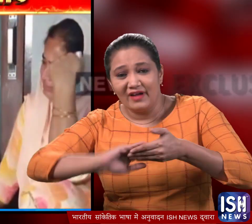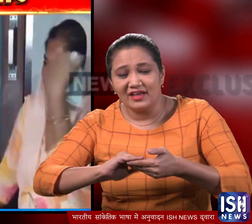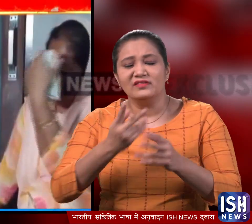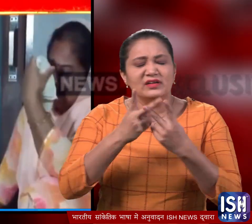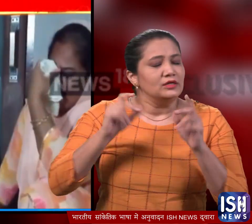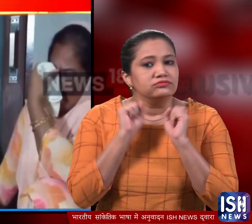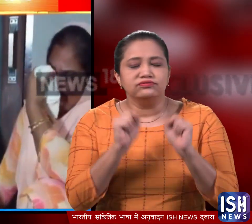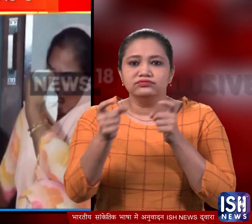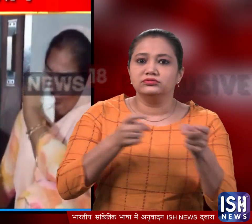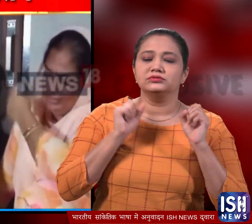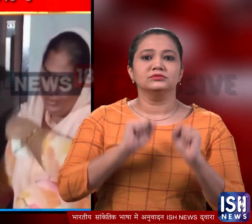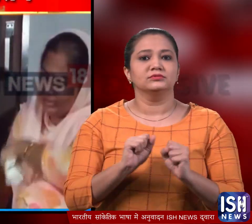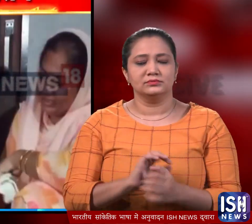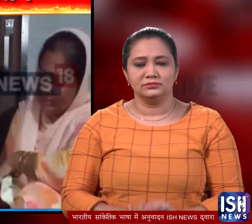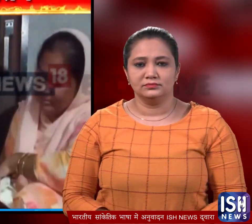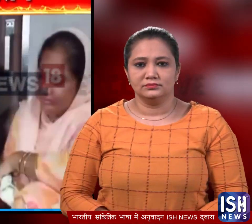को तो संभाल पाना मुश्किल हो गया।